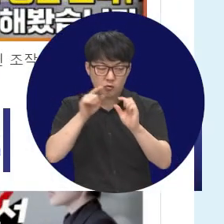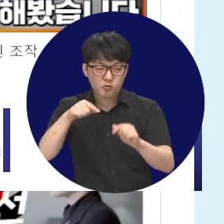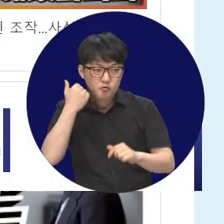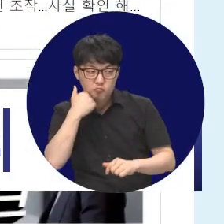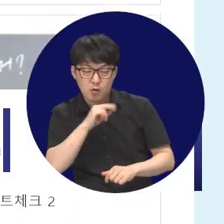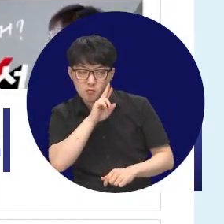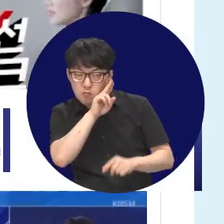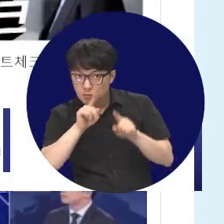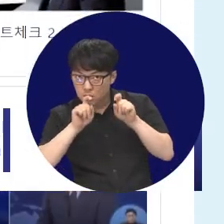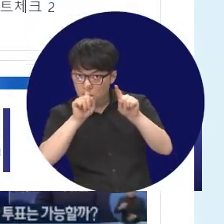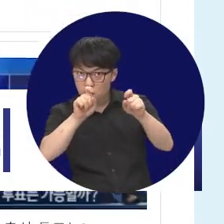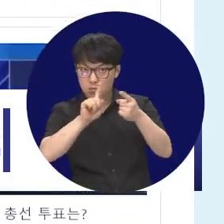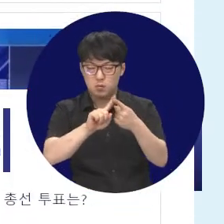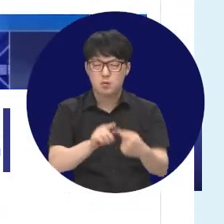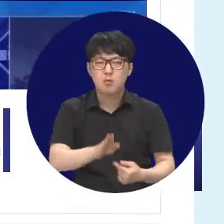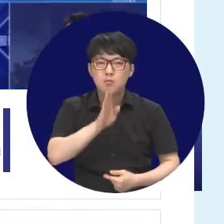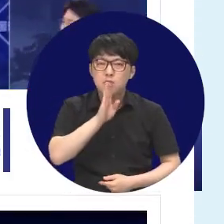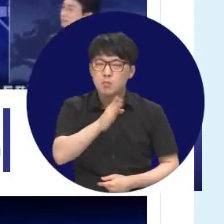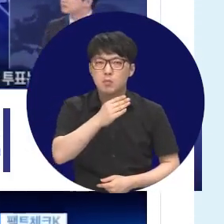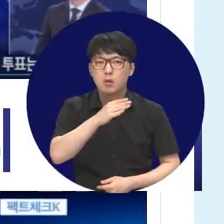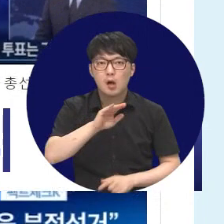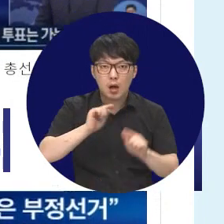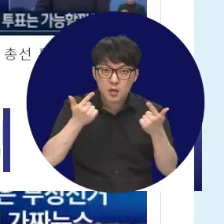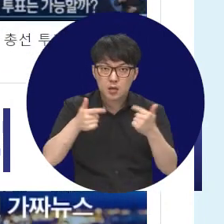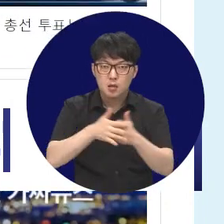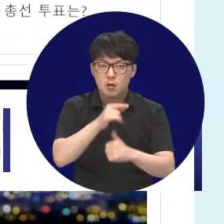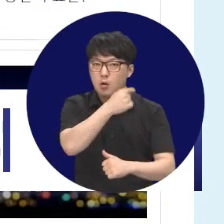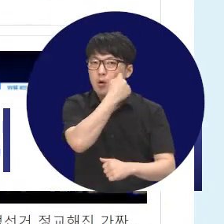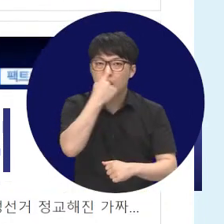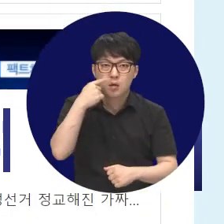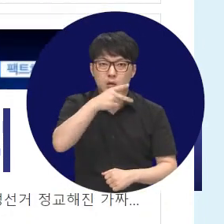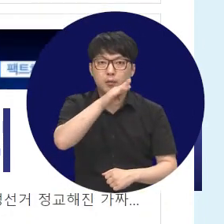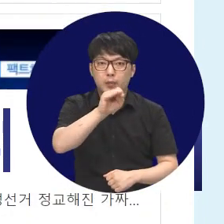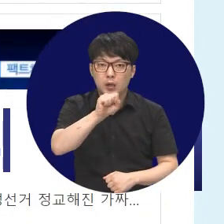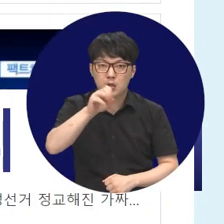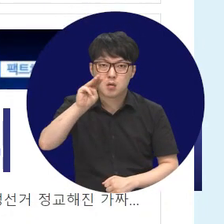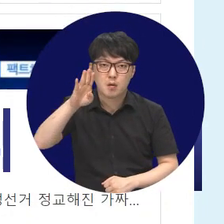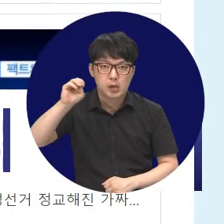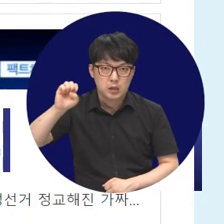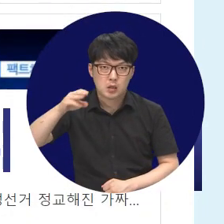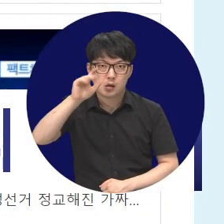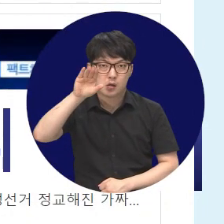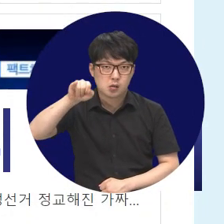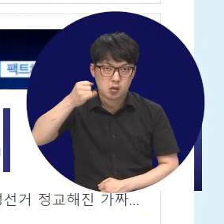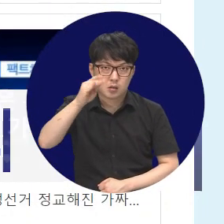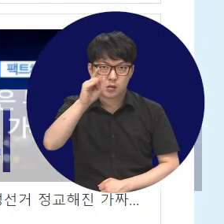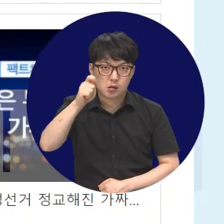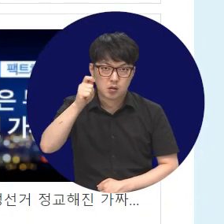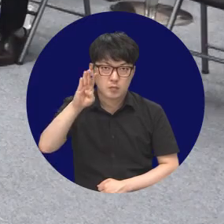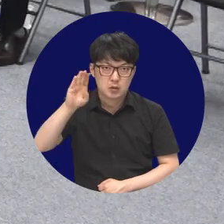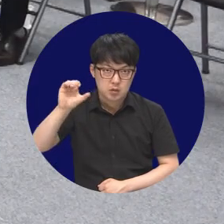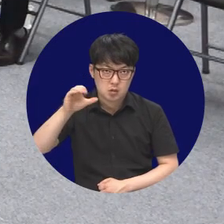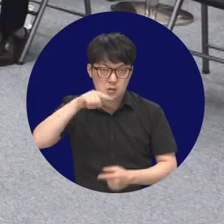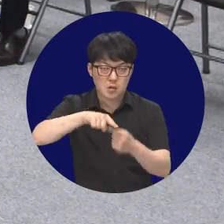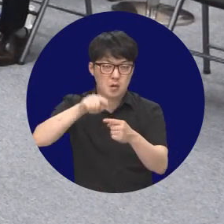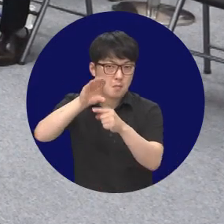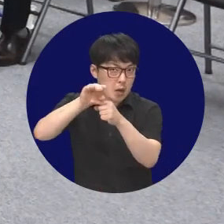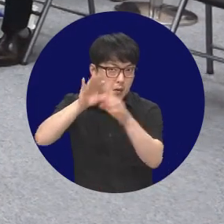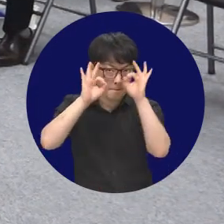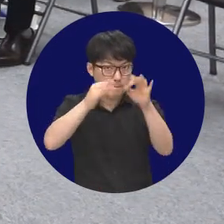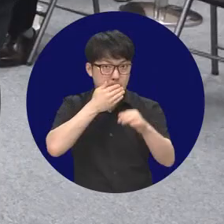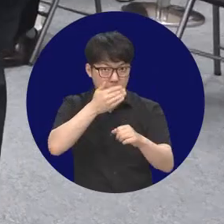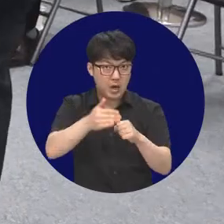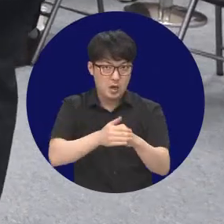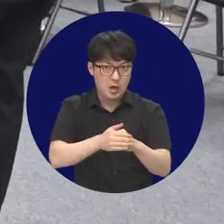제기된 의혹들에 대한 사실 여부를 확인한 KBS, MBC, JTBC 등의 영상을 볼 수 있습니다. 팩트체크